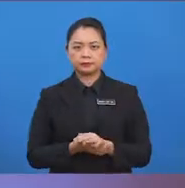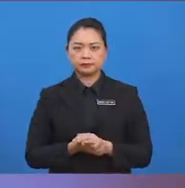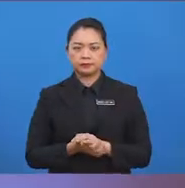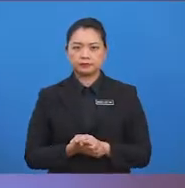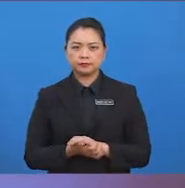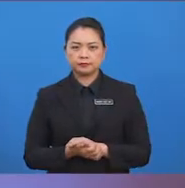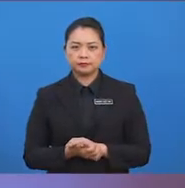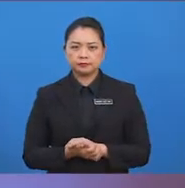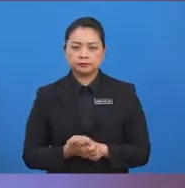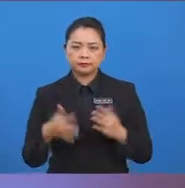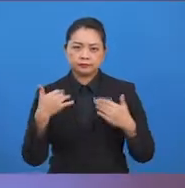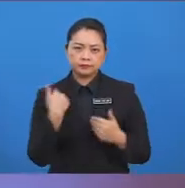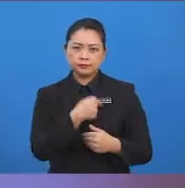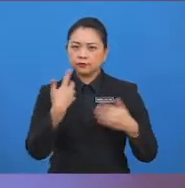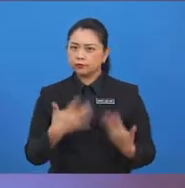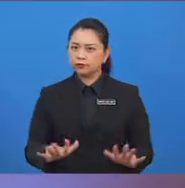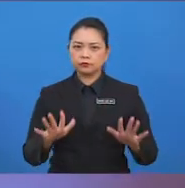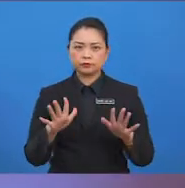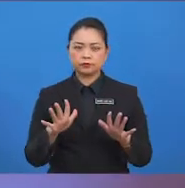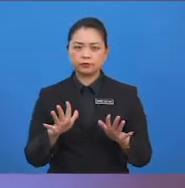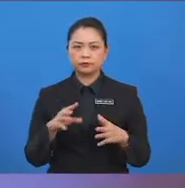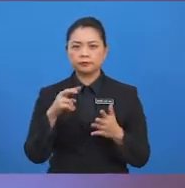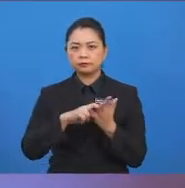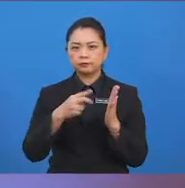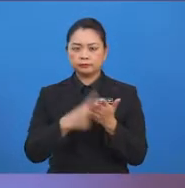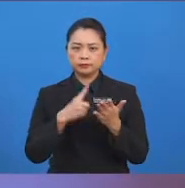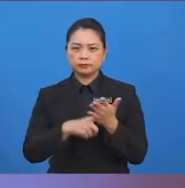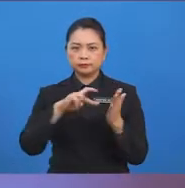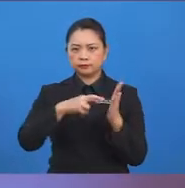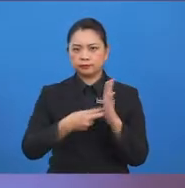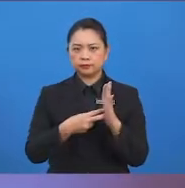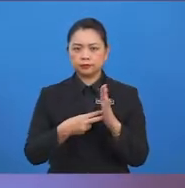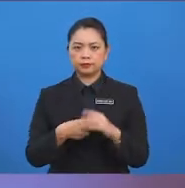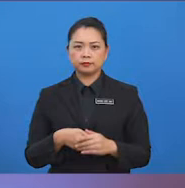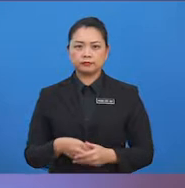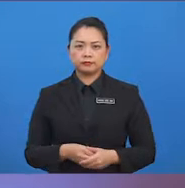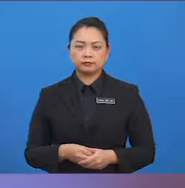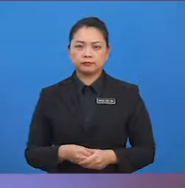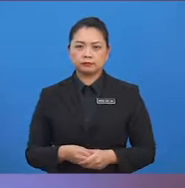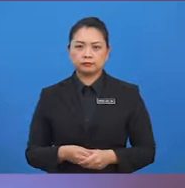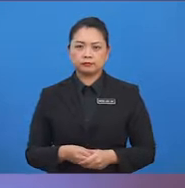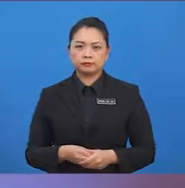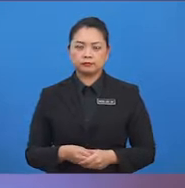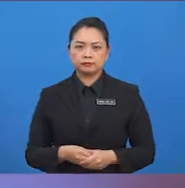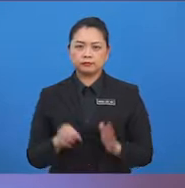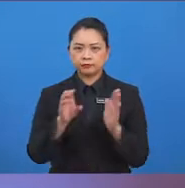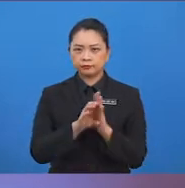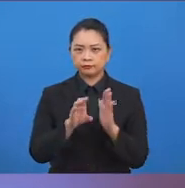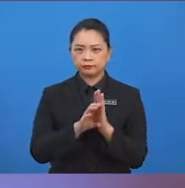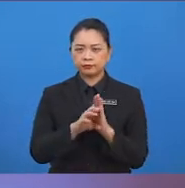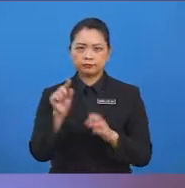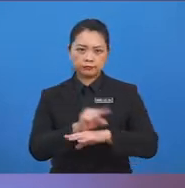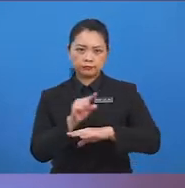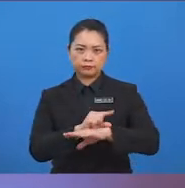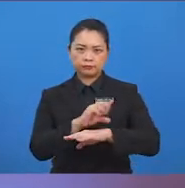Baiklah, kita sudah selesai membincangkan maksud aloi, komposisi, contoh kegunaan